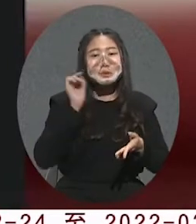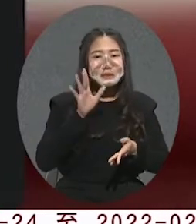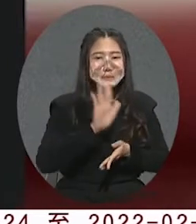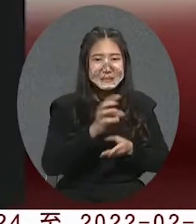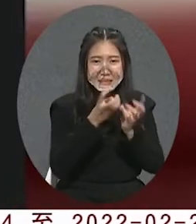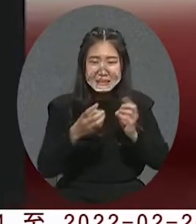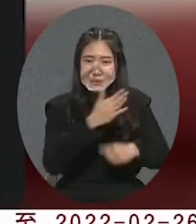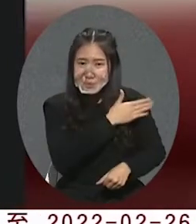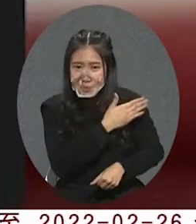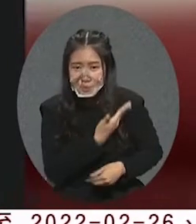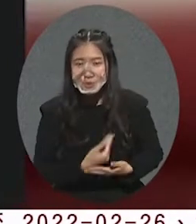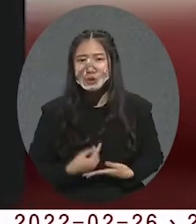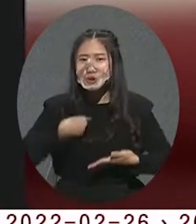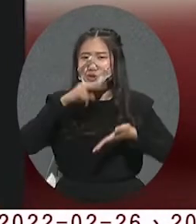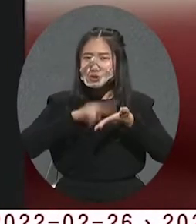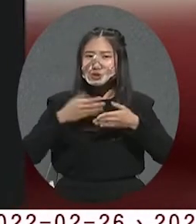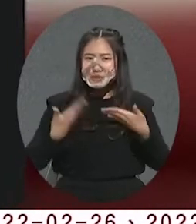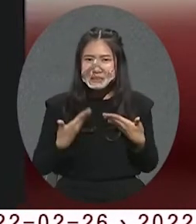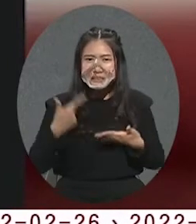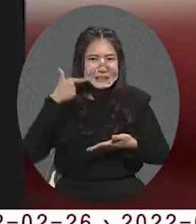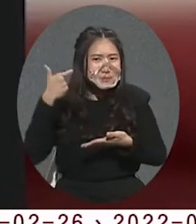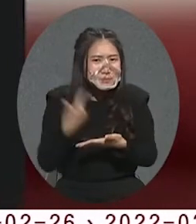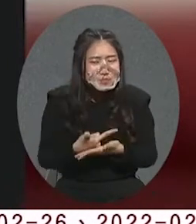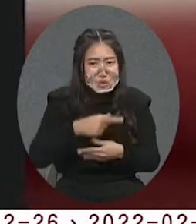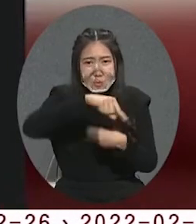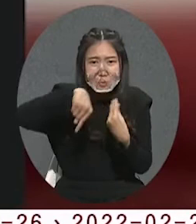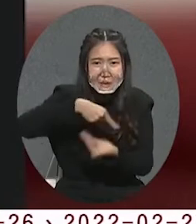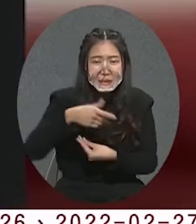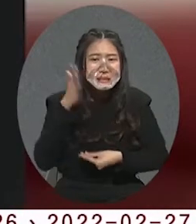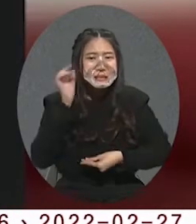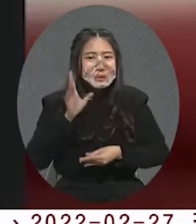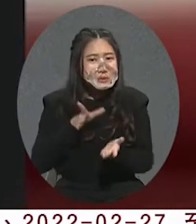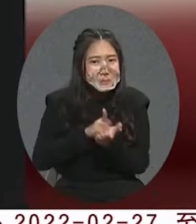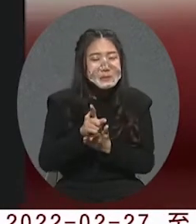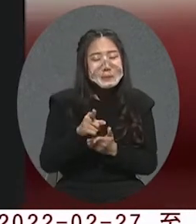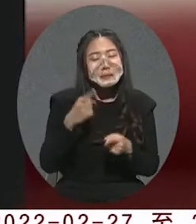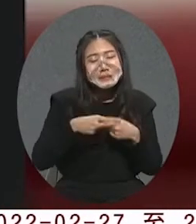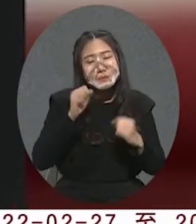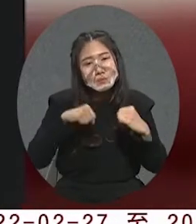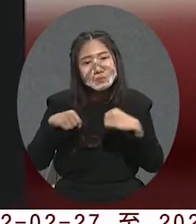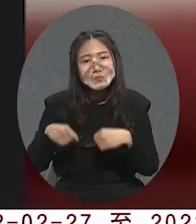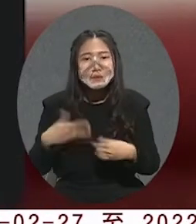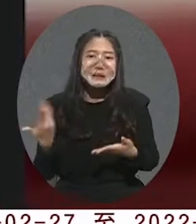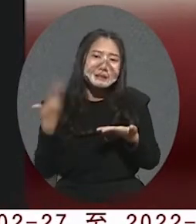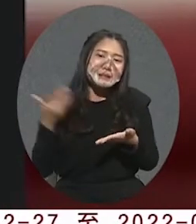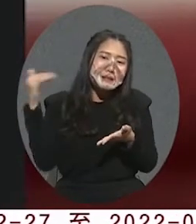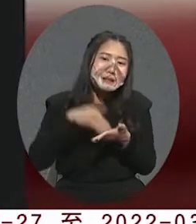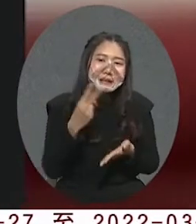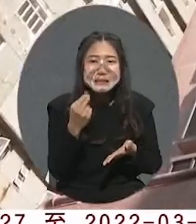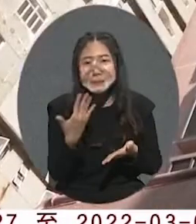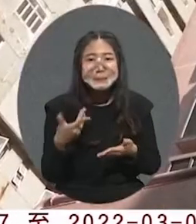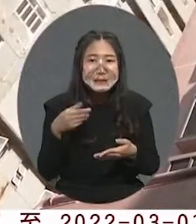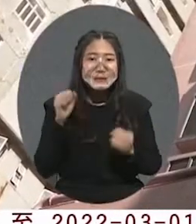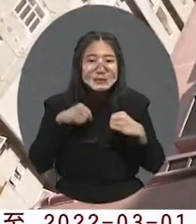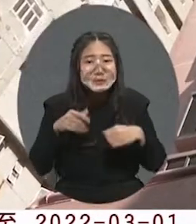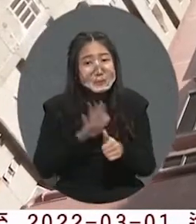人員，我相信喺而家咁嘅咁嚴峻嘅環境裏邊咧，酒店業咧係好願意嘅。如果唔係到而家唔會有廿幾間願意幫手。